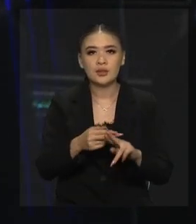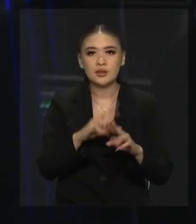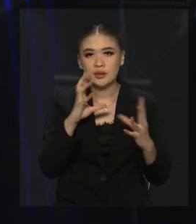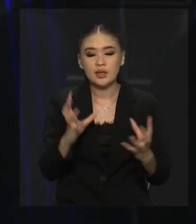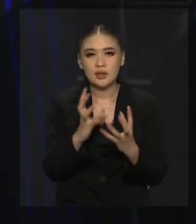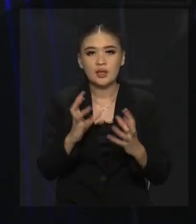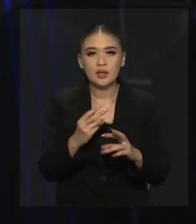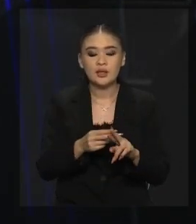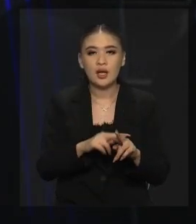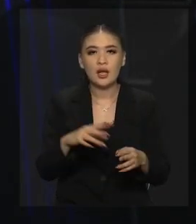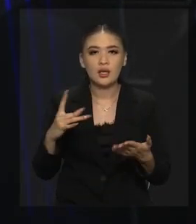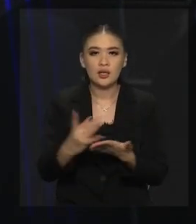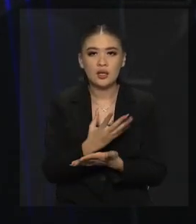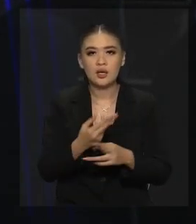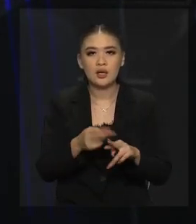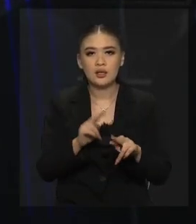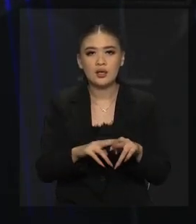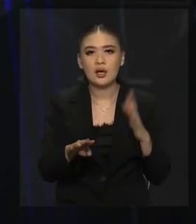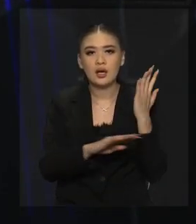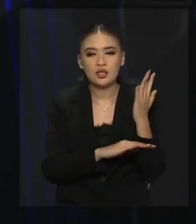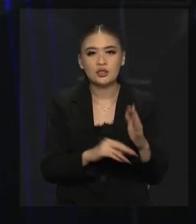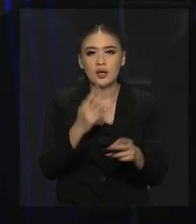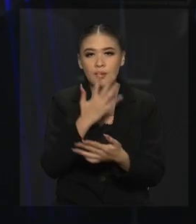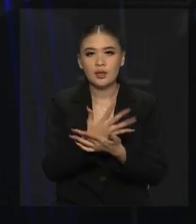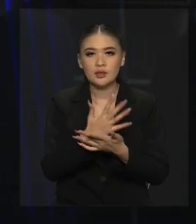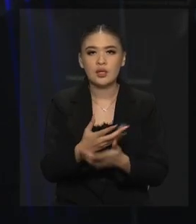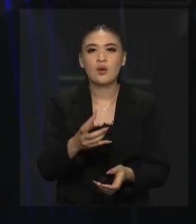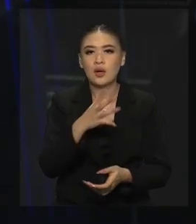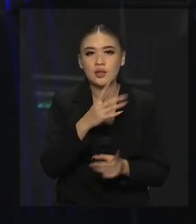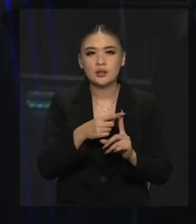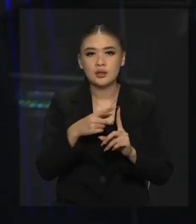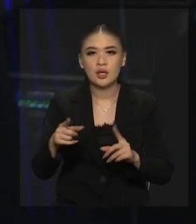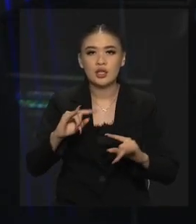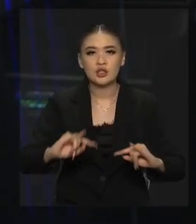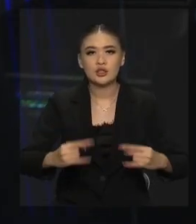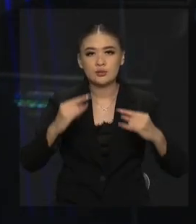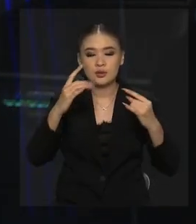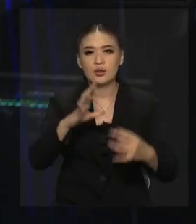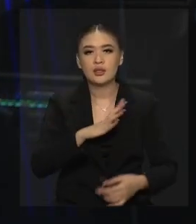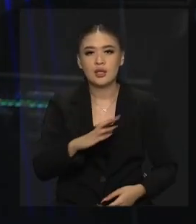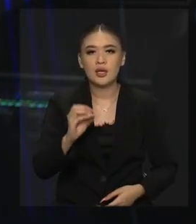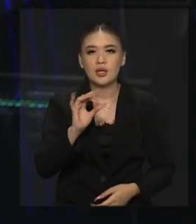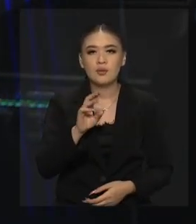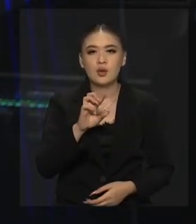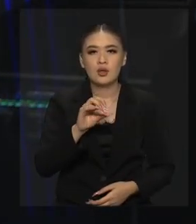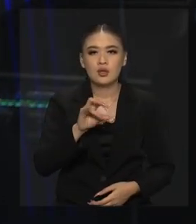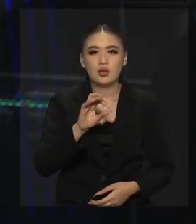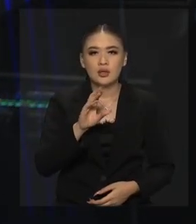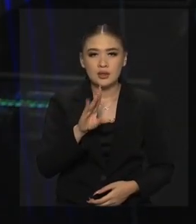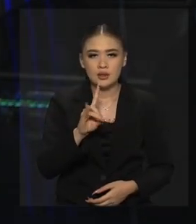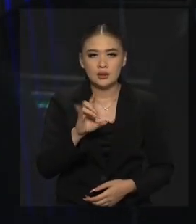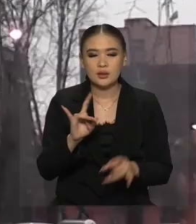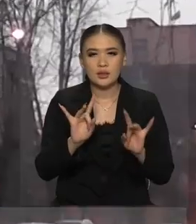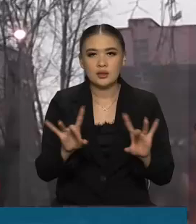сақталған. Алғашында ағаштан бой көтерген мұнараның қабырғасы уақыт өте кірпіштен өрілген. Әріптесім Динара Ерболғызы